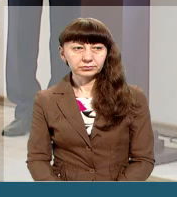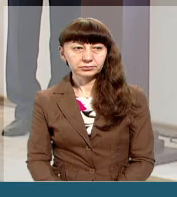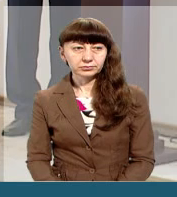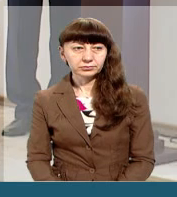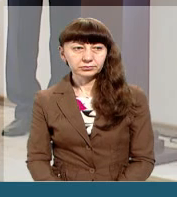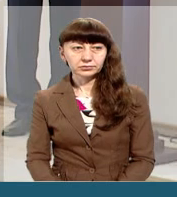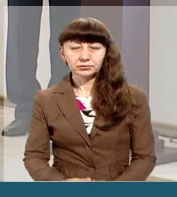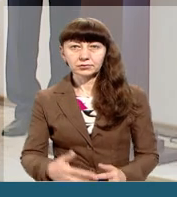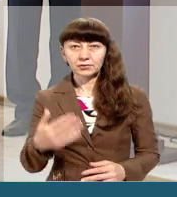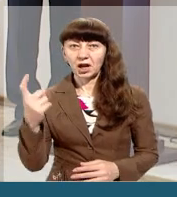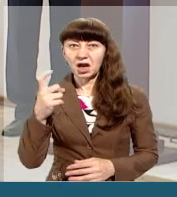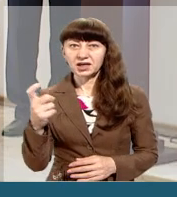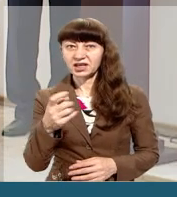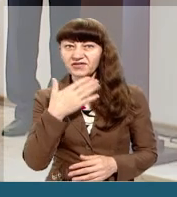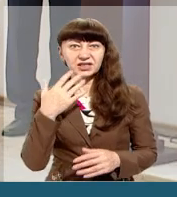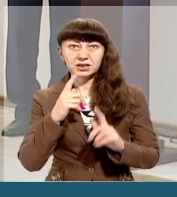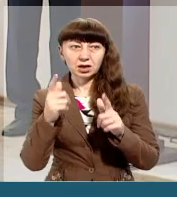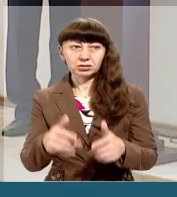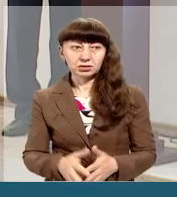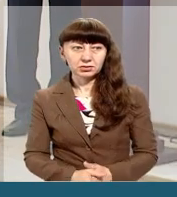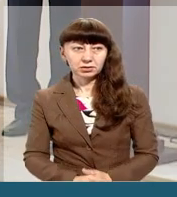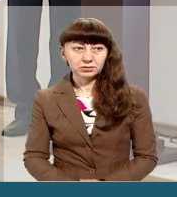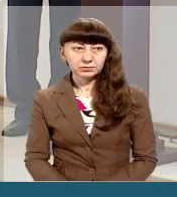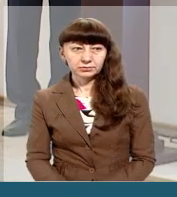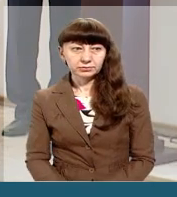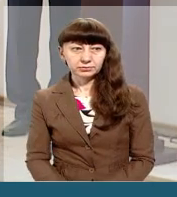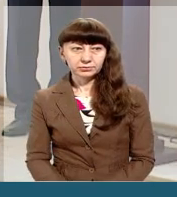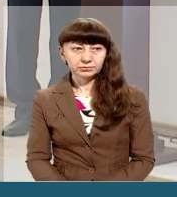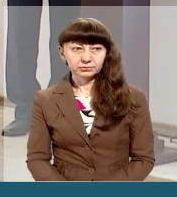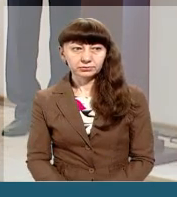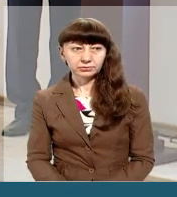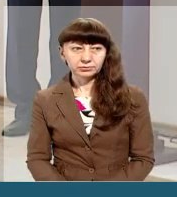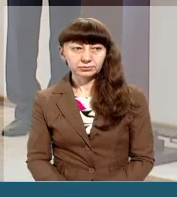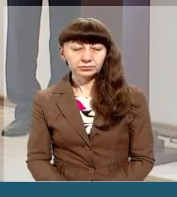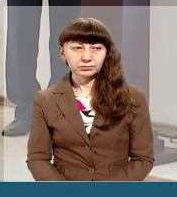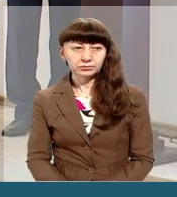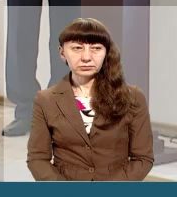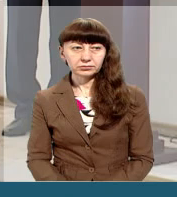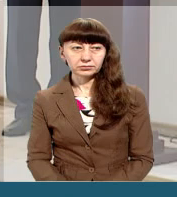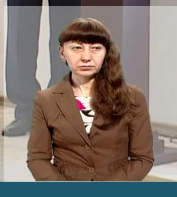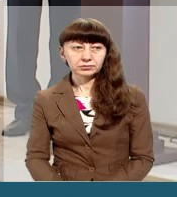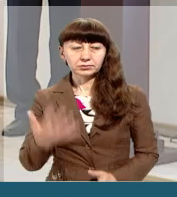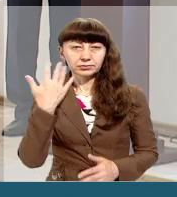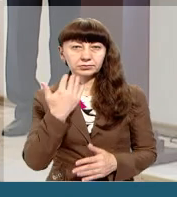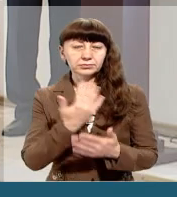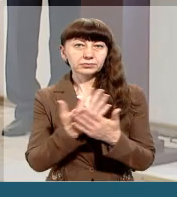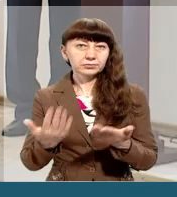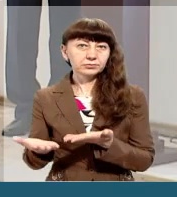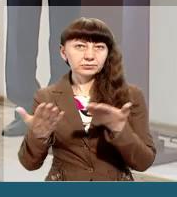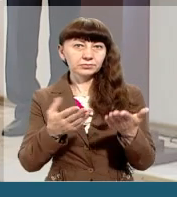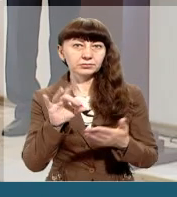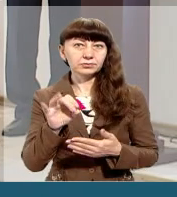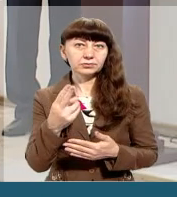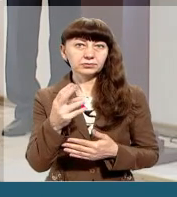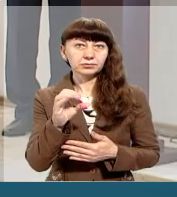35-36. Они не соглашаются. На что они рассчитывают? Никто у них не купит, кроме государства. Мы даже вот на это пошли, предлагаем